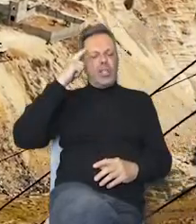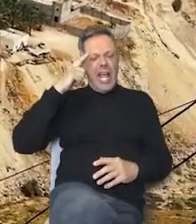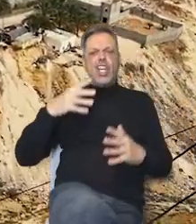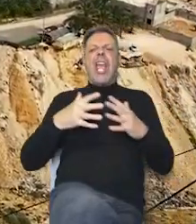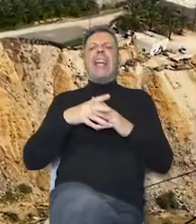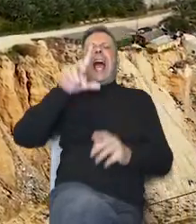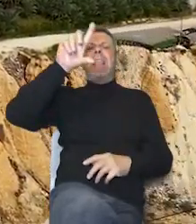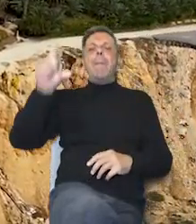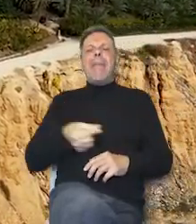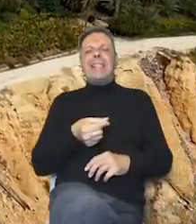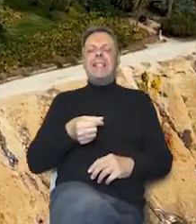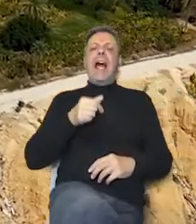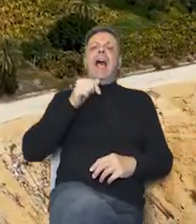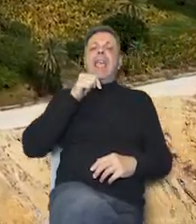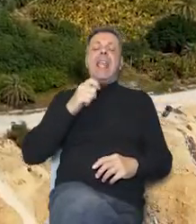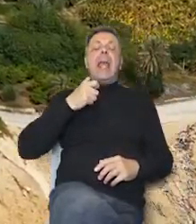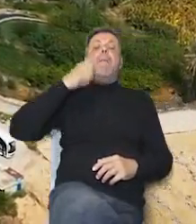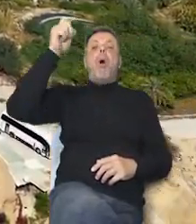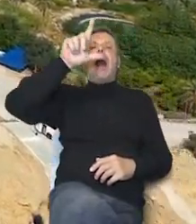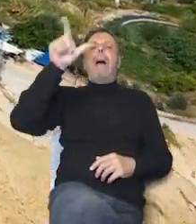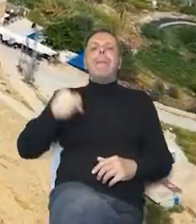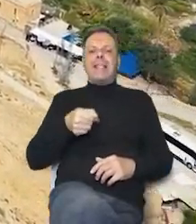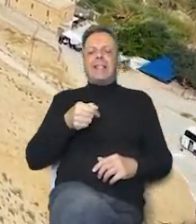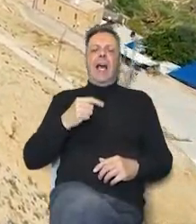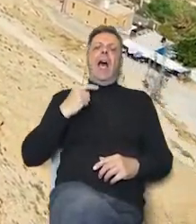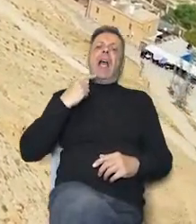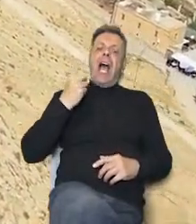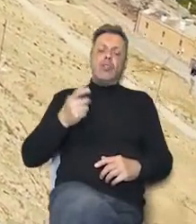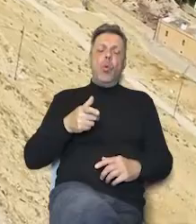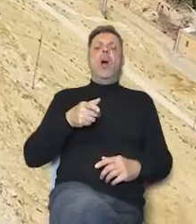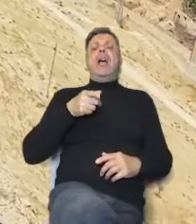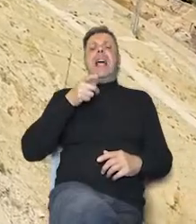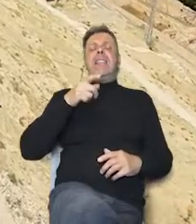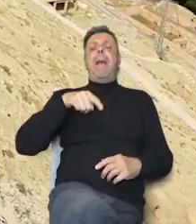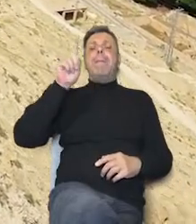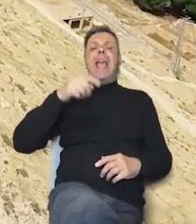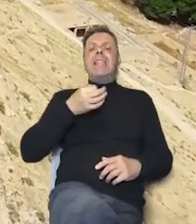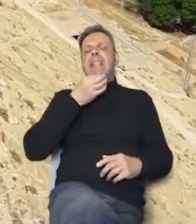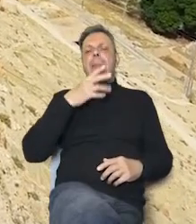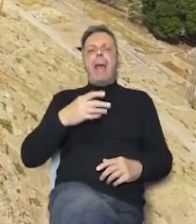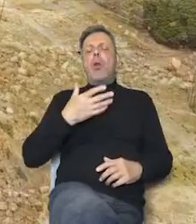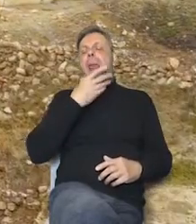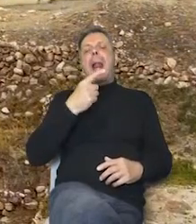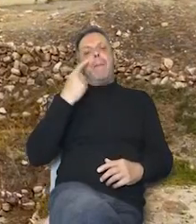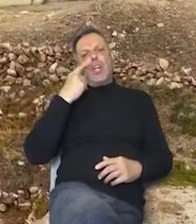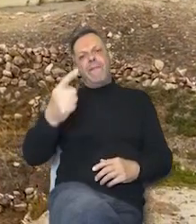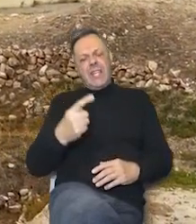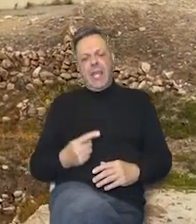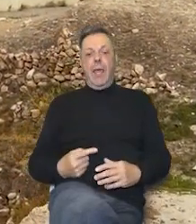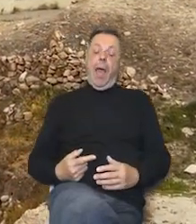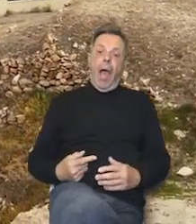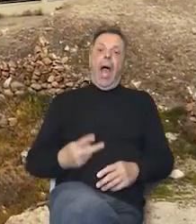mjeseca ili grad Boga mjeseca, jer kažu da se u Jerihonu mjesec najbolje i najljepše vidi. Dok